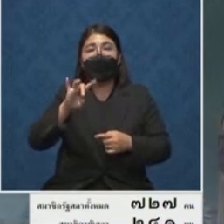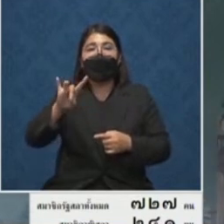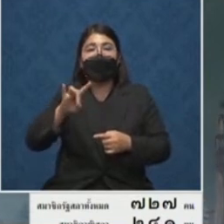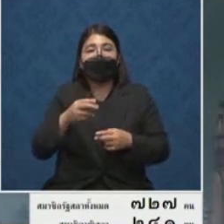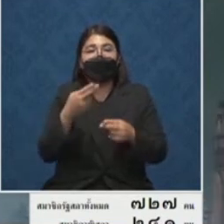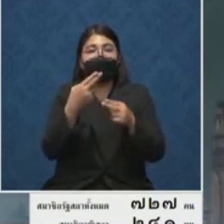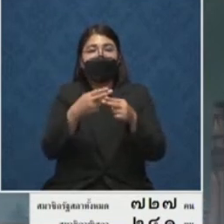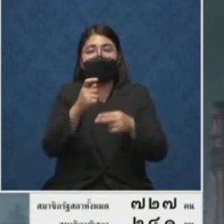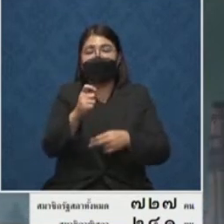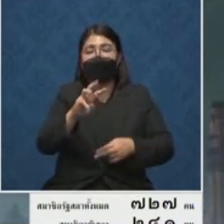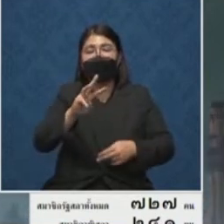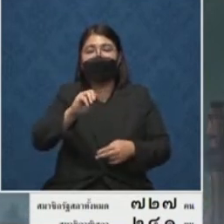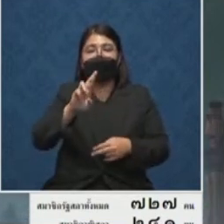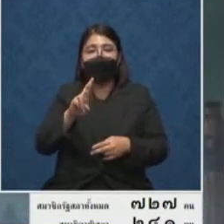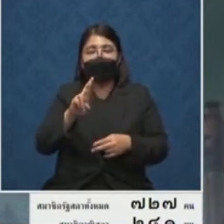ค่ะ